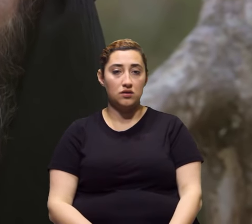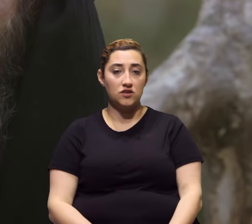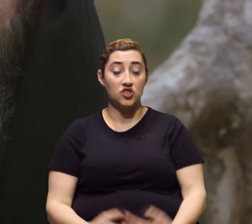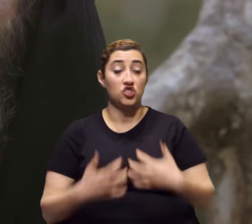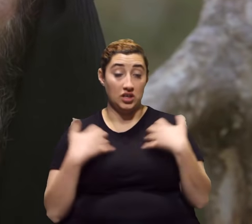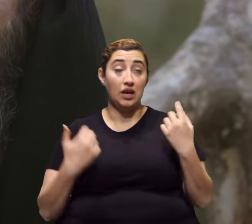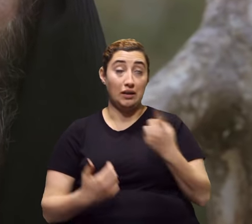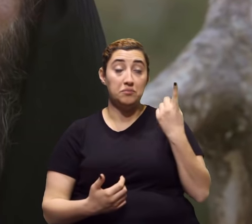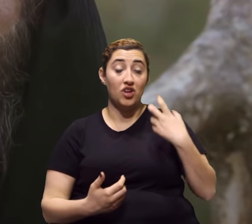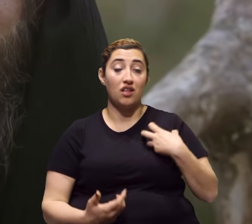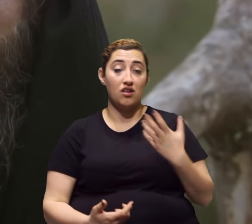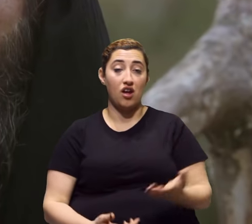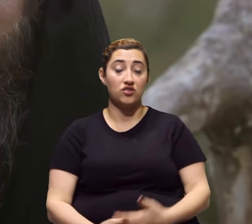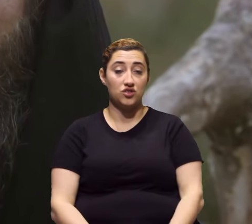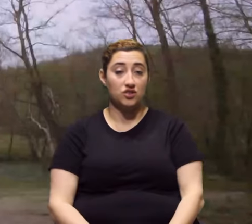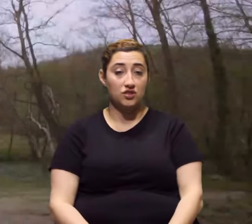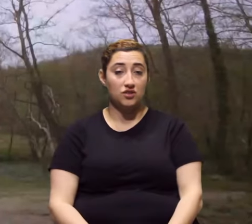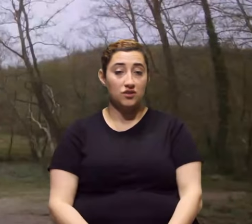Cüretli nesnedir aşk.